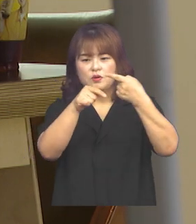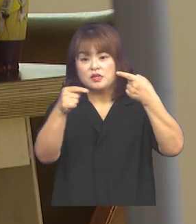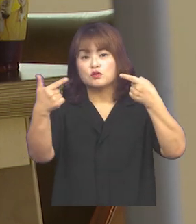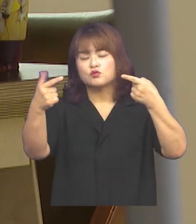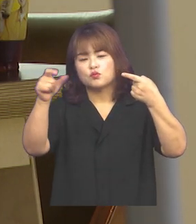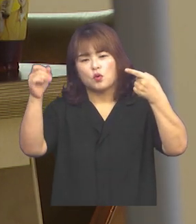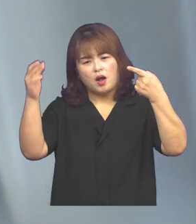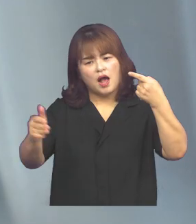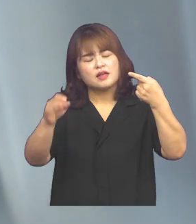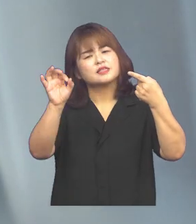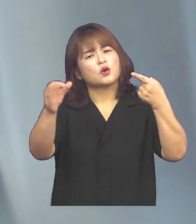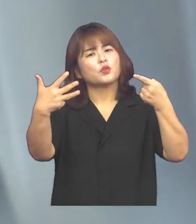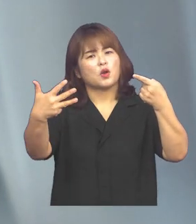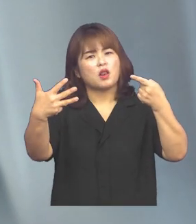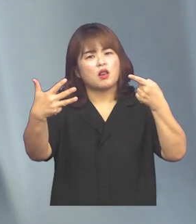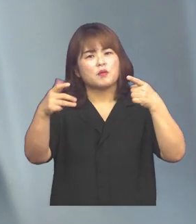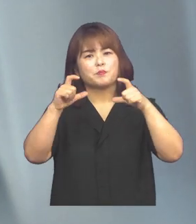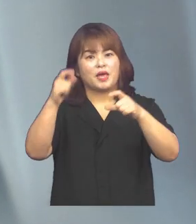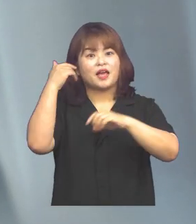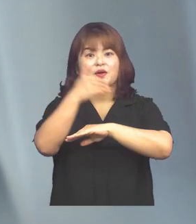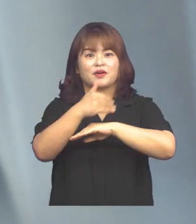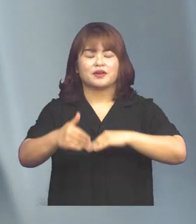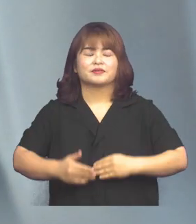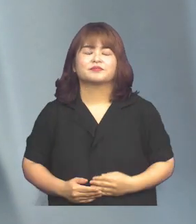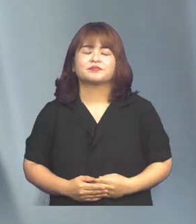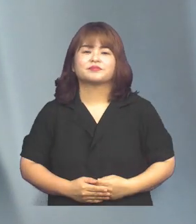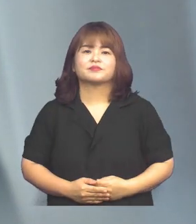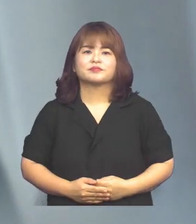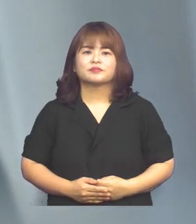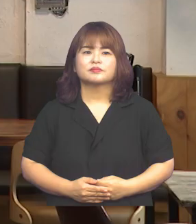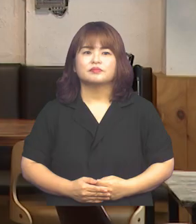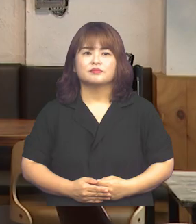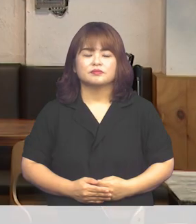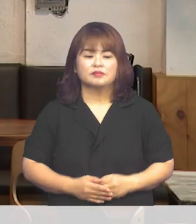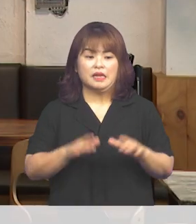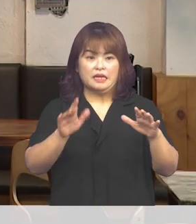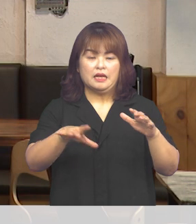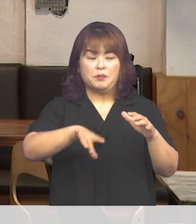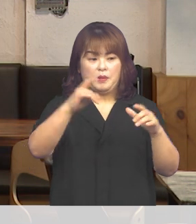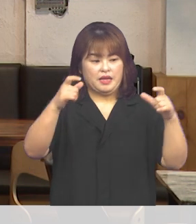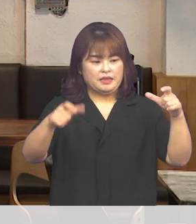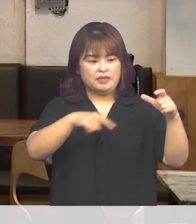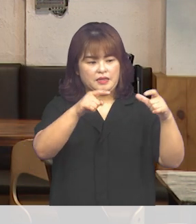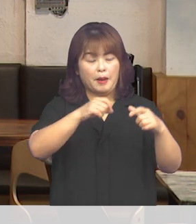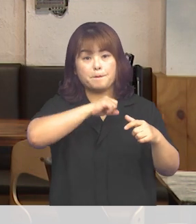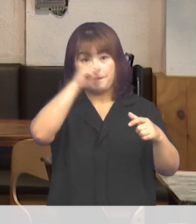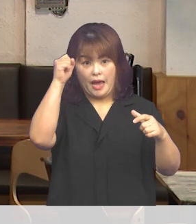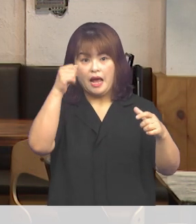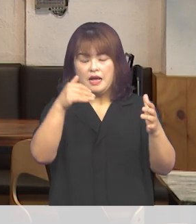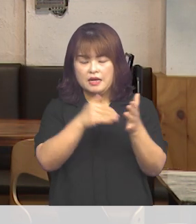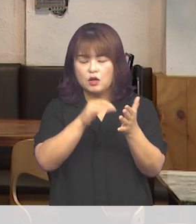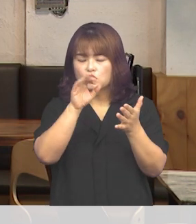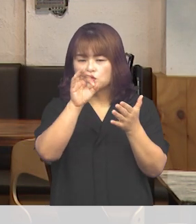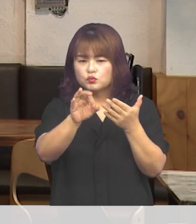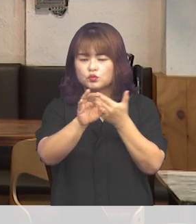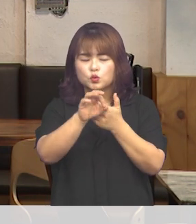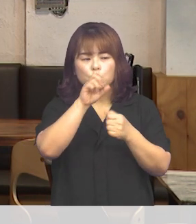상반기 내 골목형 상점가 지정을 추진할 예정입니다. 골목형 상점가로 등록하게 되면